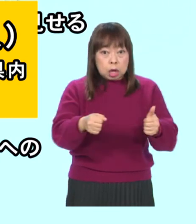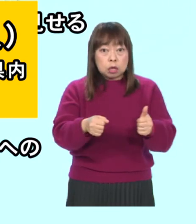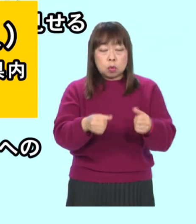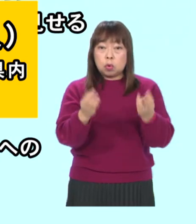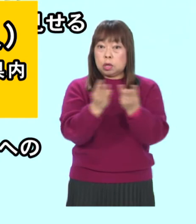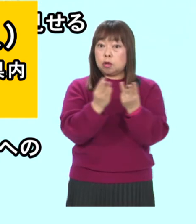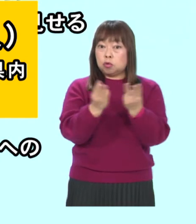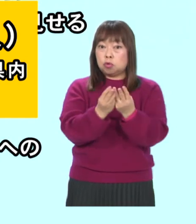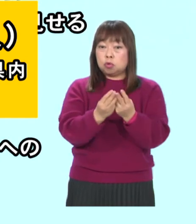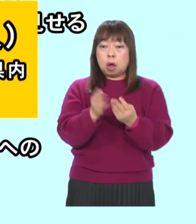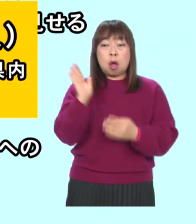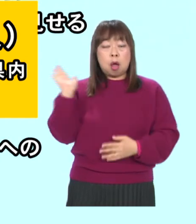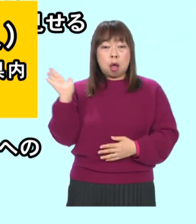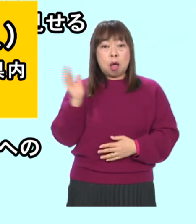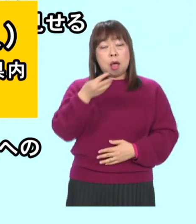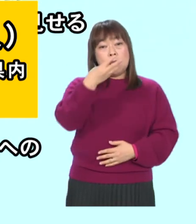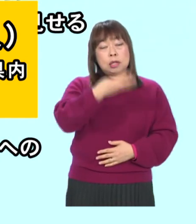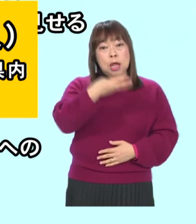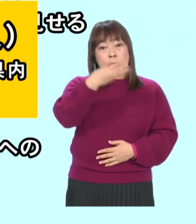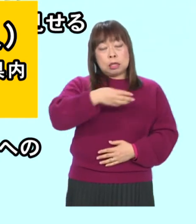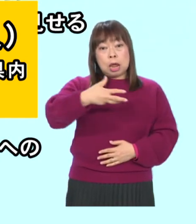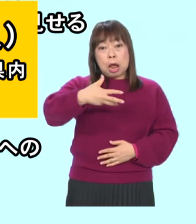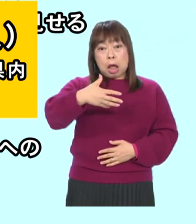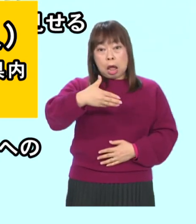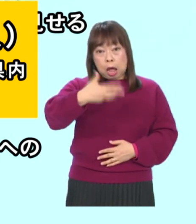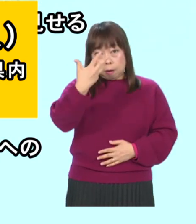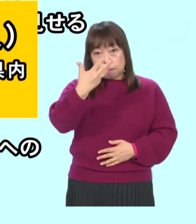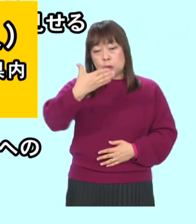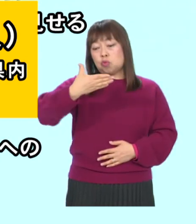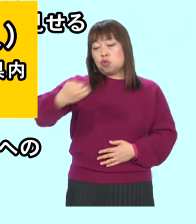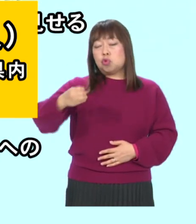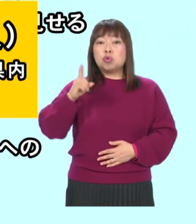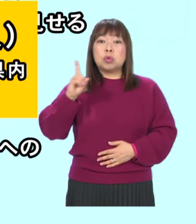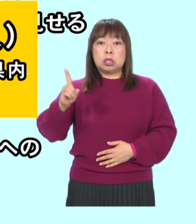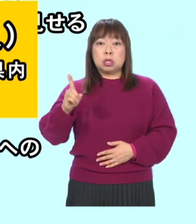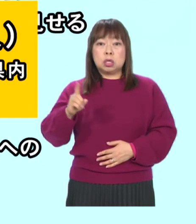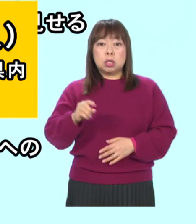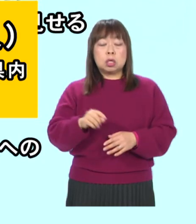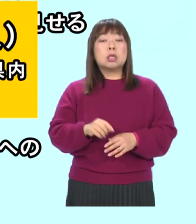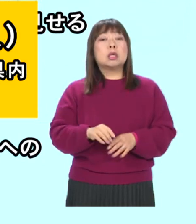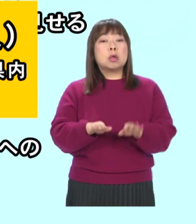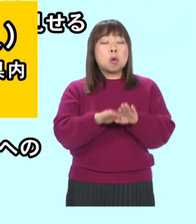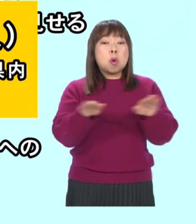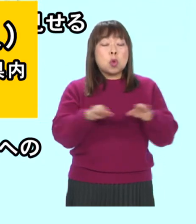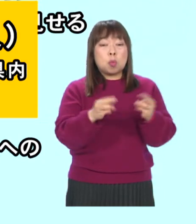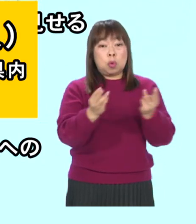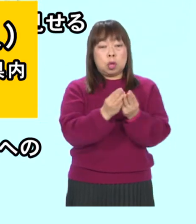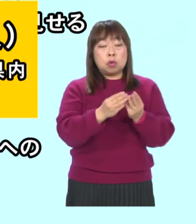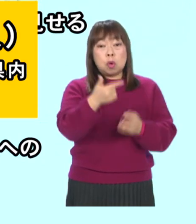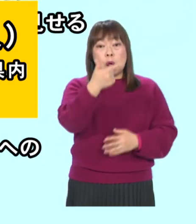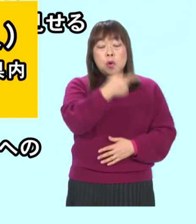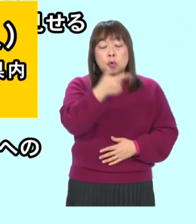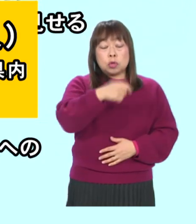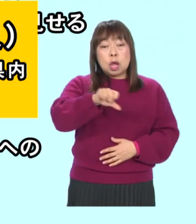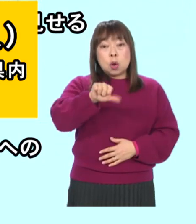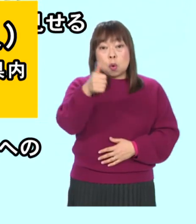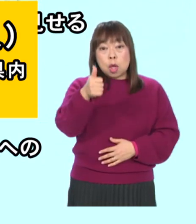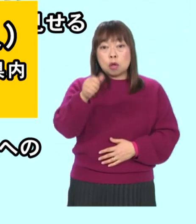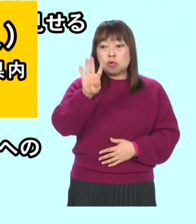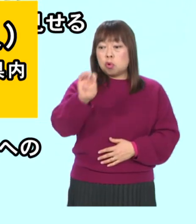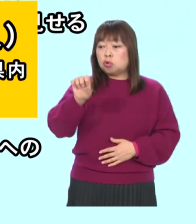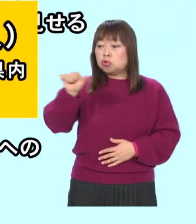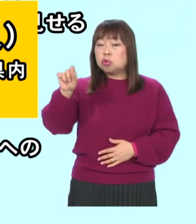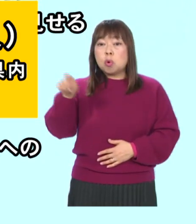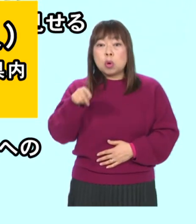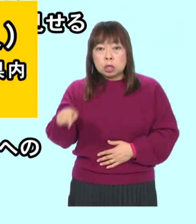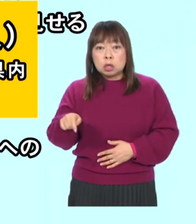は3891件、児童数は6545人で、いずれも